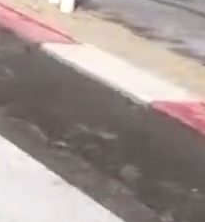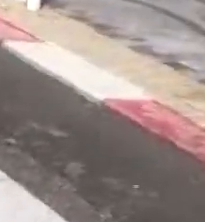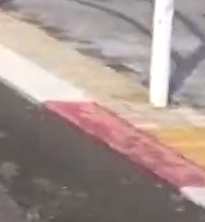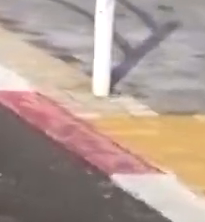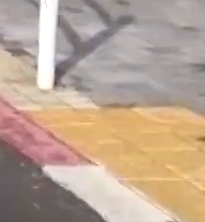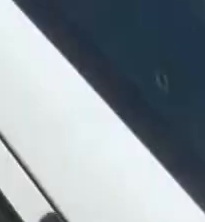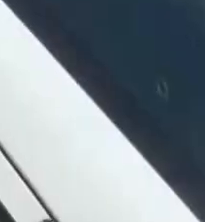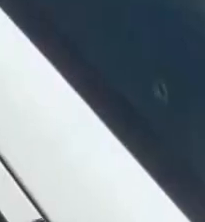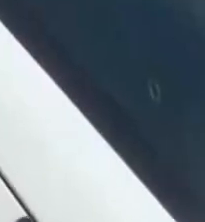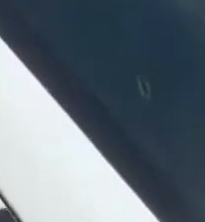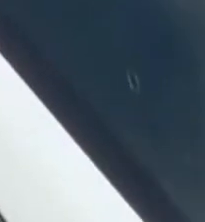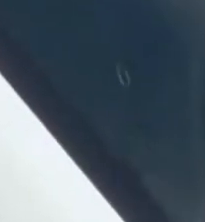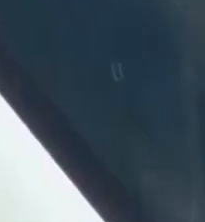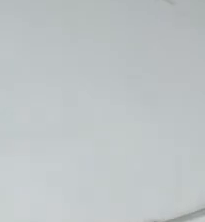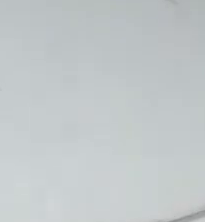כמו...